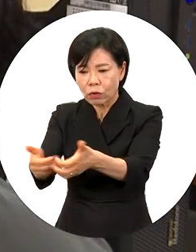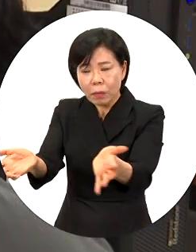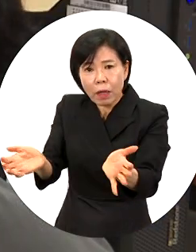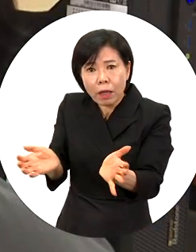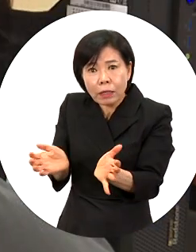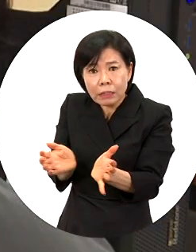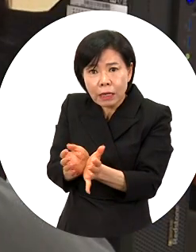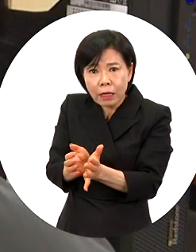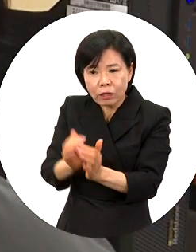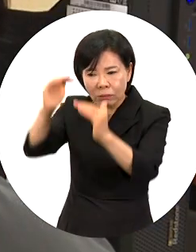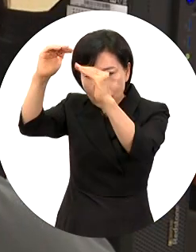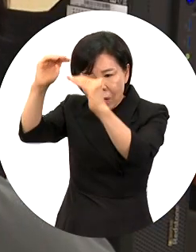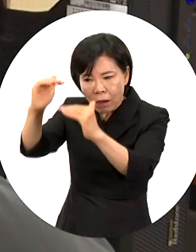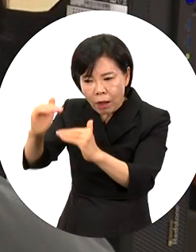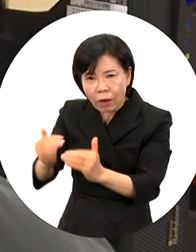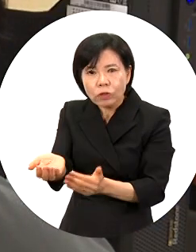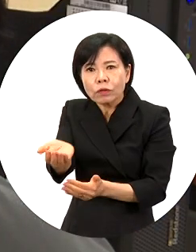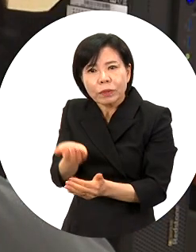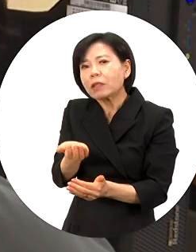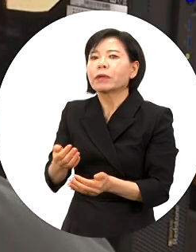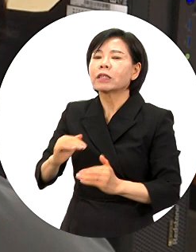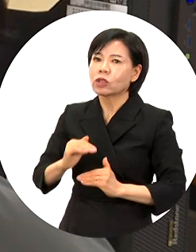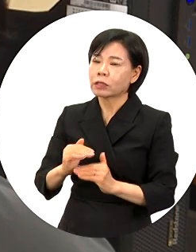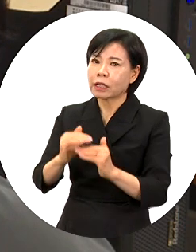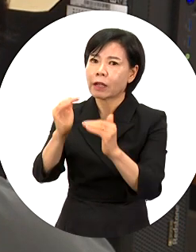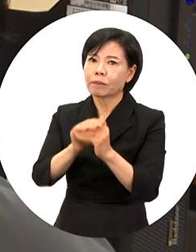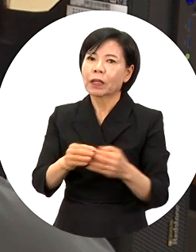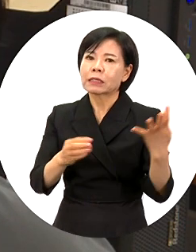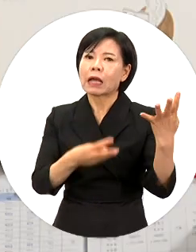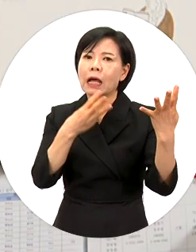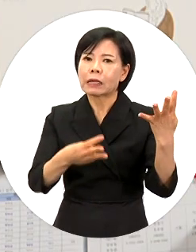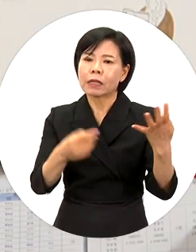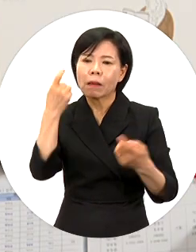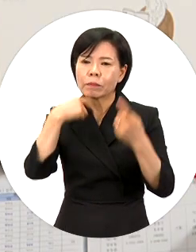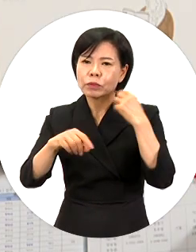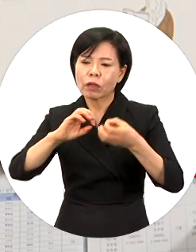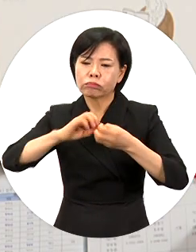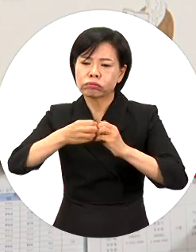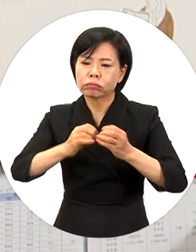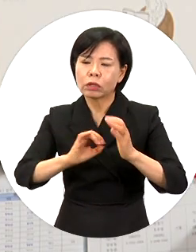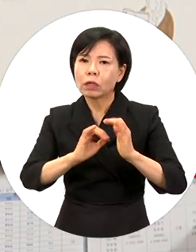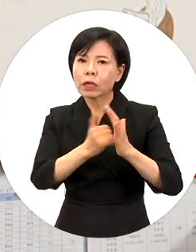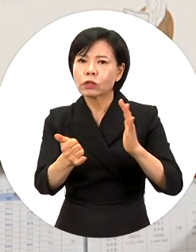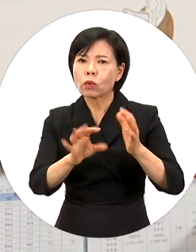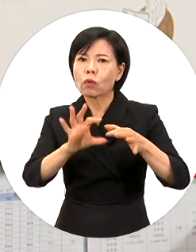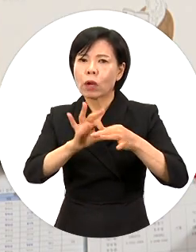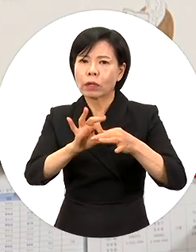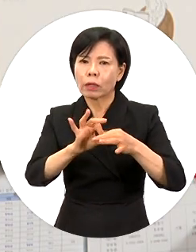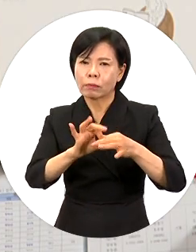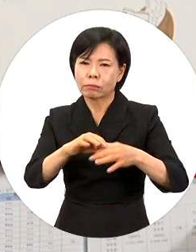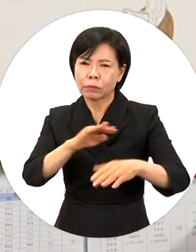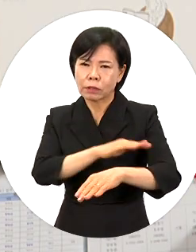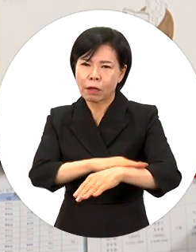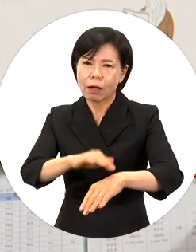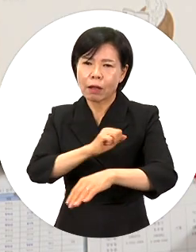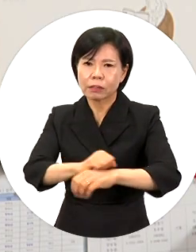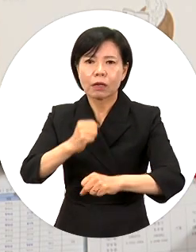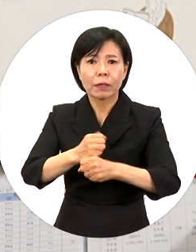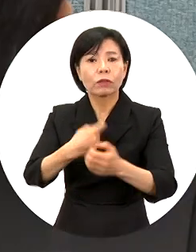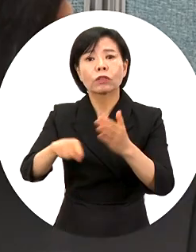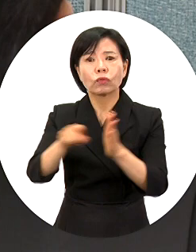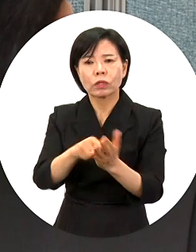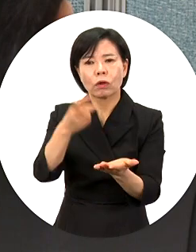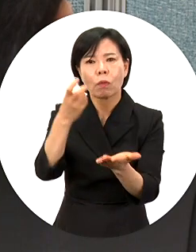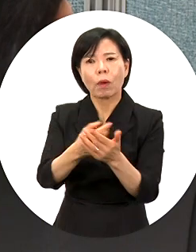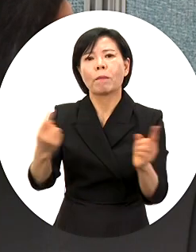결정을 받기 위한 사전 절차입니다. 이번 조치는 4.3 사건 피해로 뒤틀린 가족관계를 바로잡기 위해